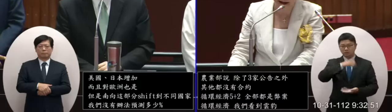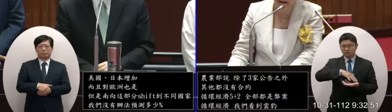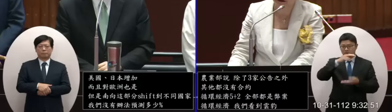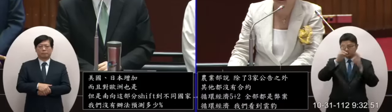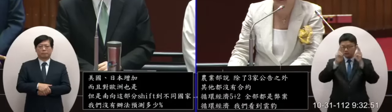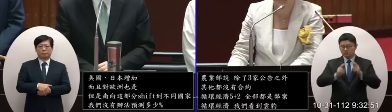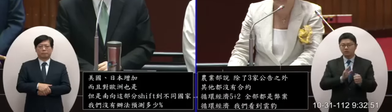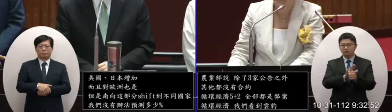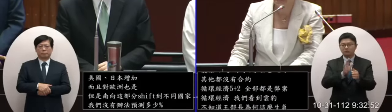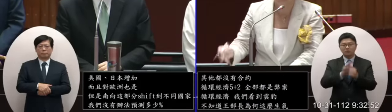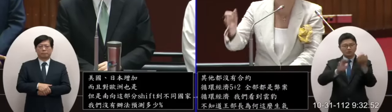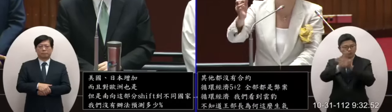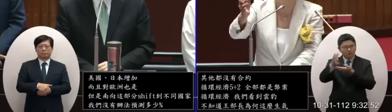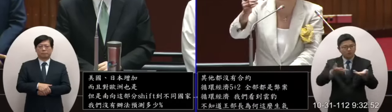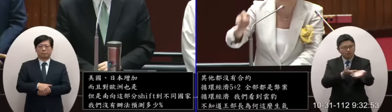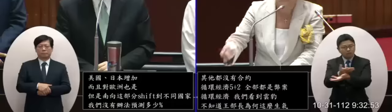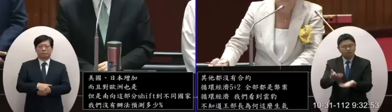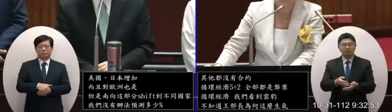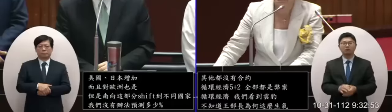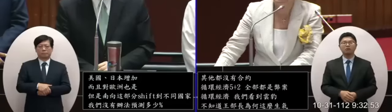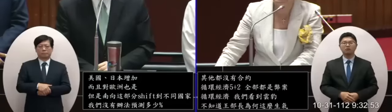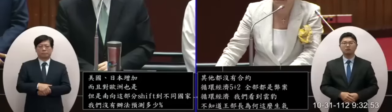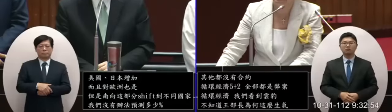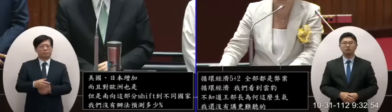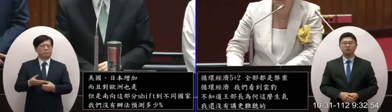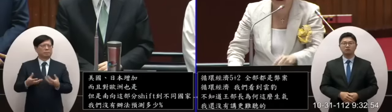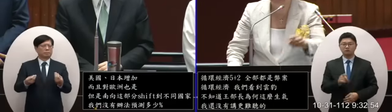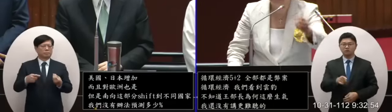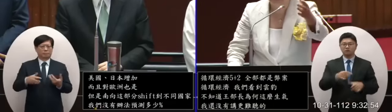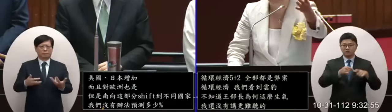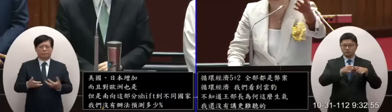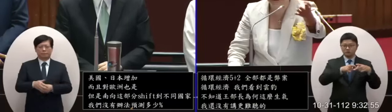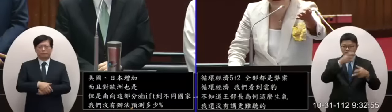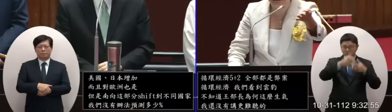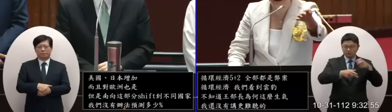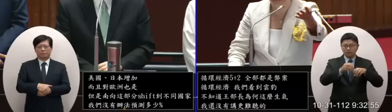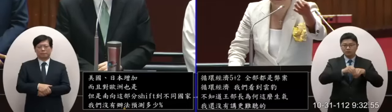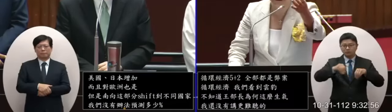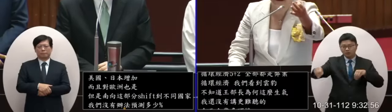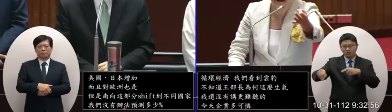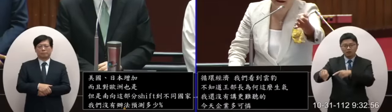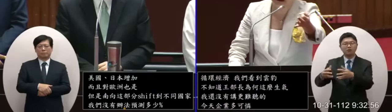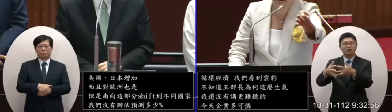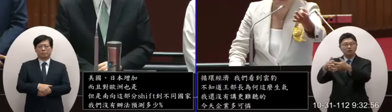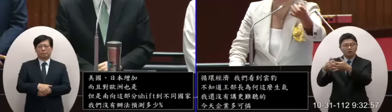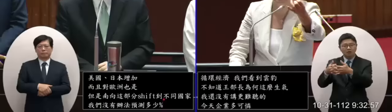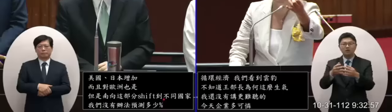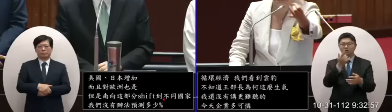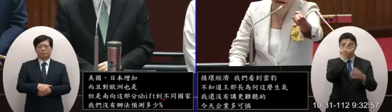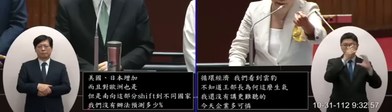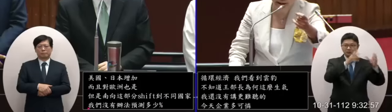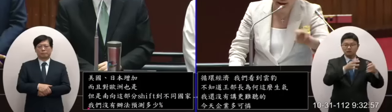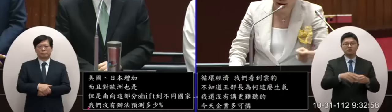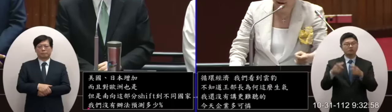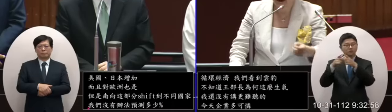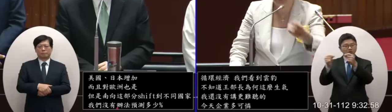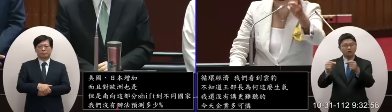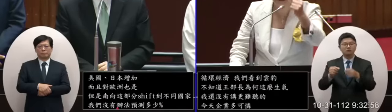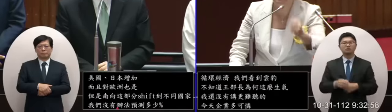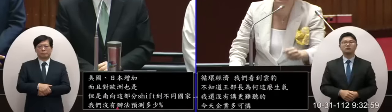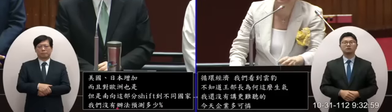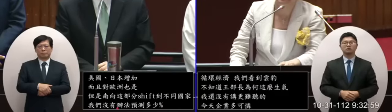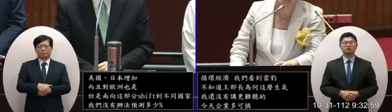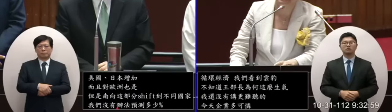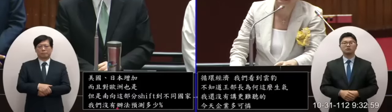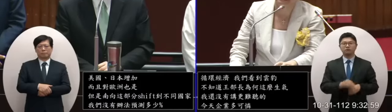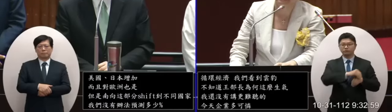成你的外交的手段，然后去移， 没有 把这个厂移到我们讲说美国也好，德国也好，日本也好。我